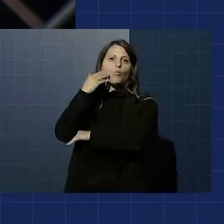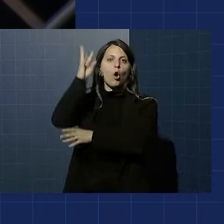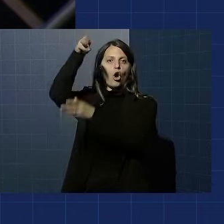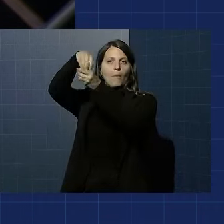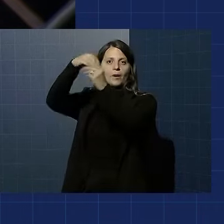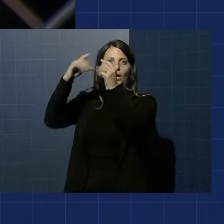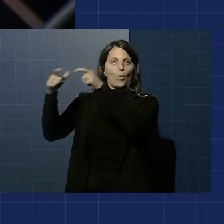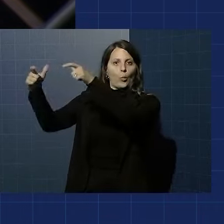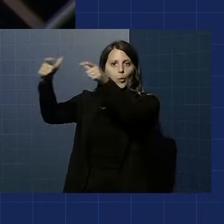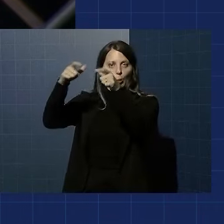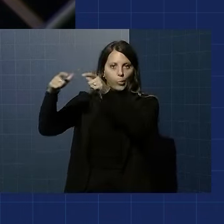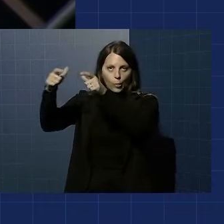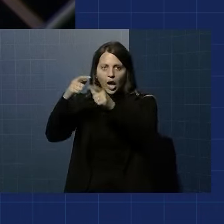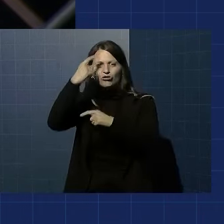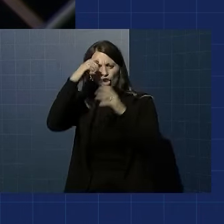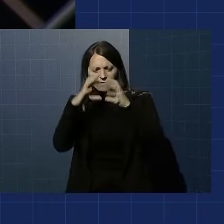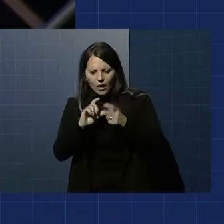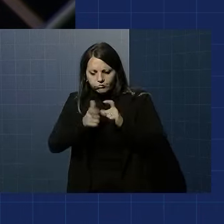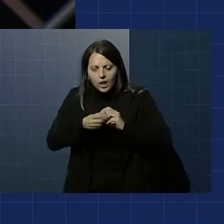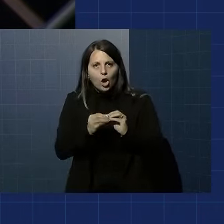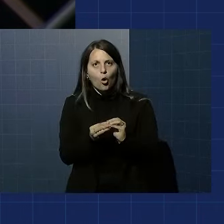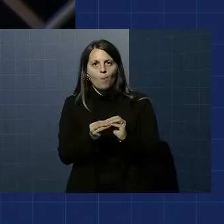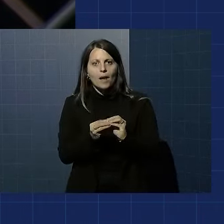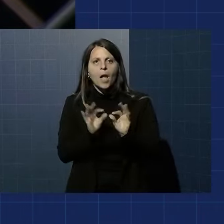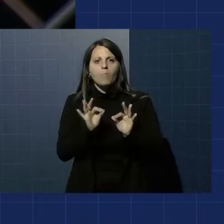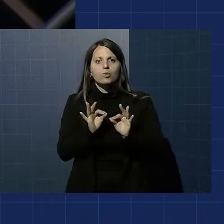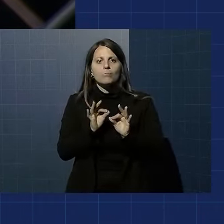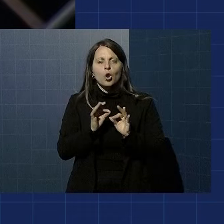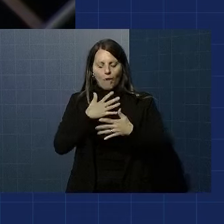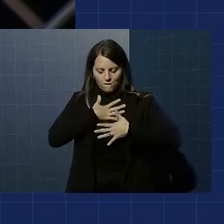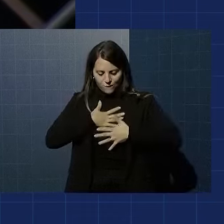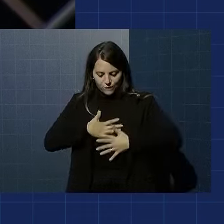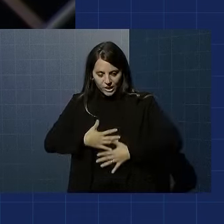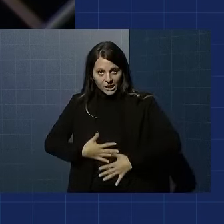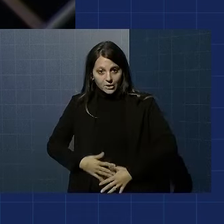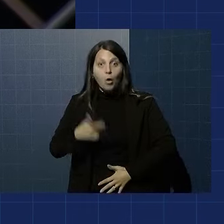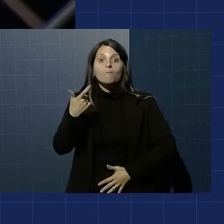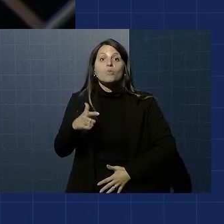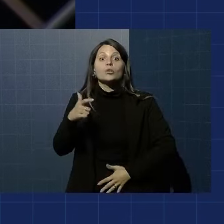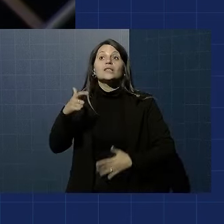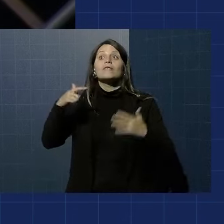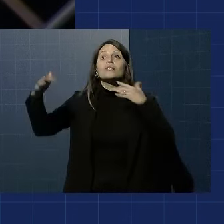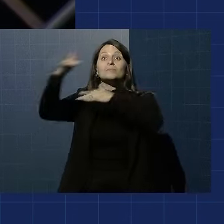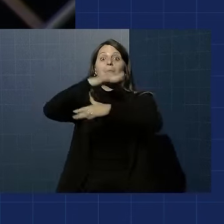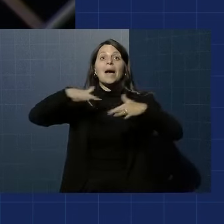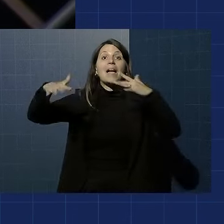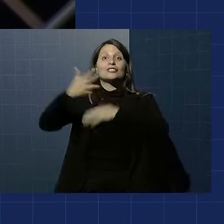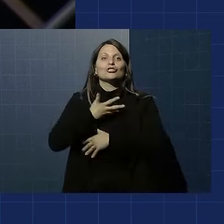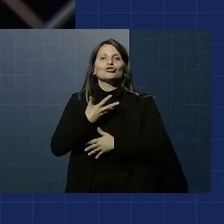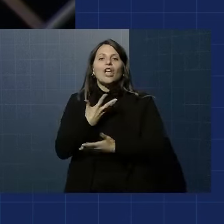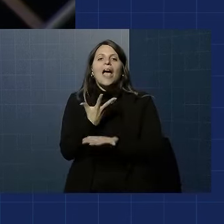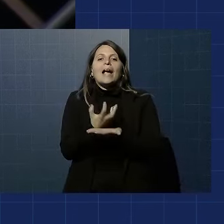fisiologico, perché quando andiamo nello spazio siamo in un ambiente di microgravità, quindi lontani